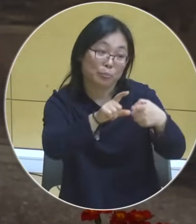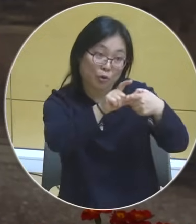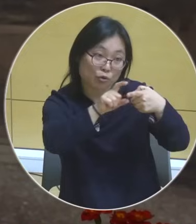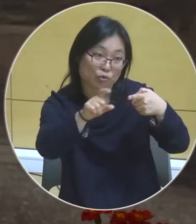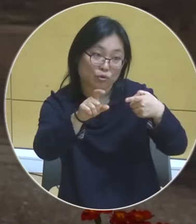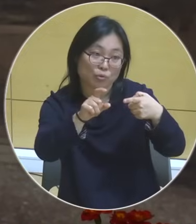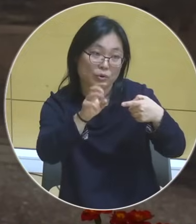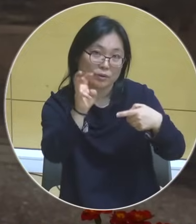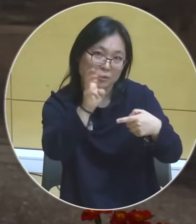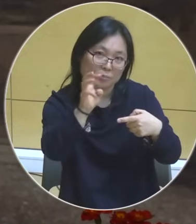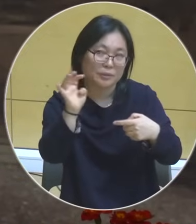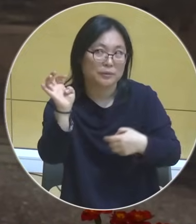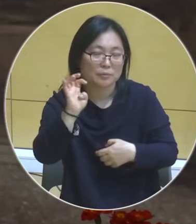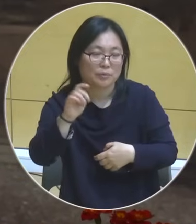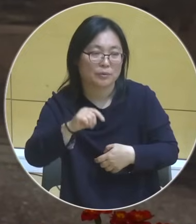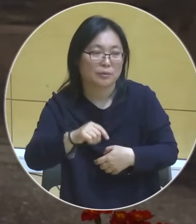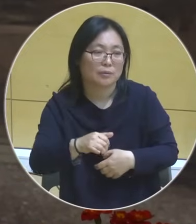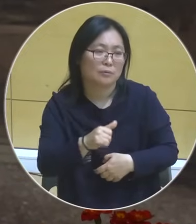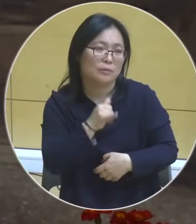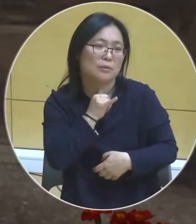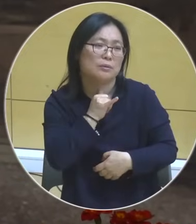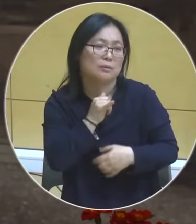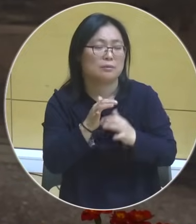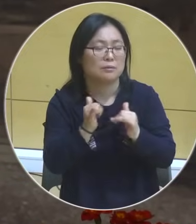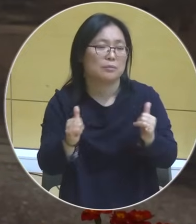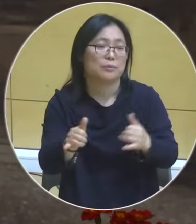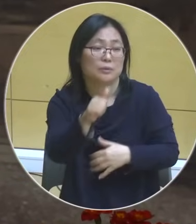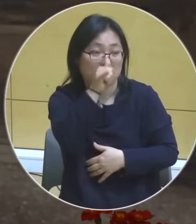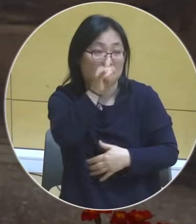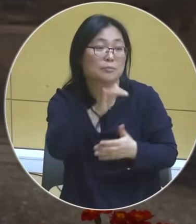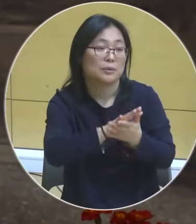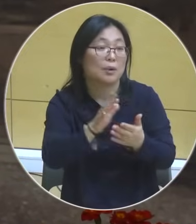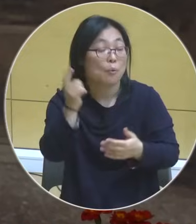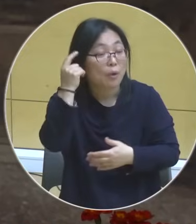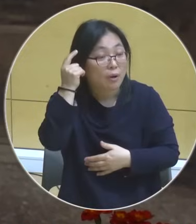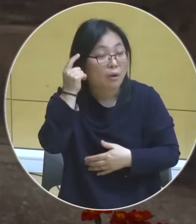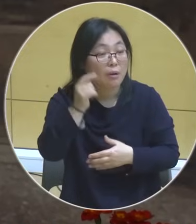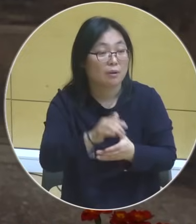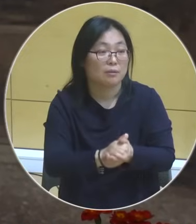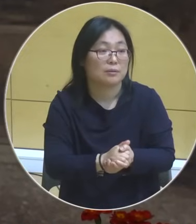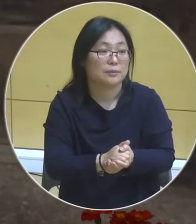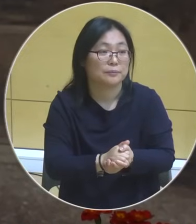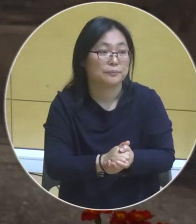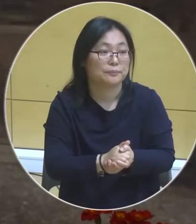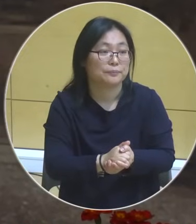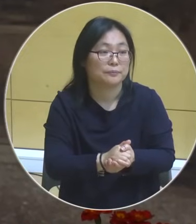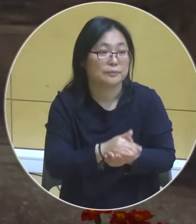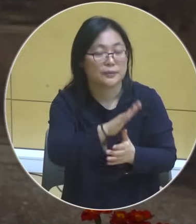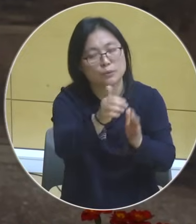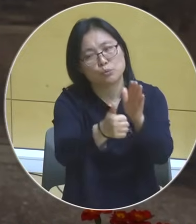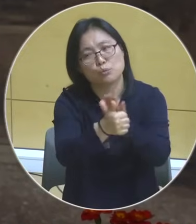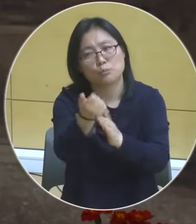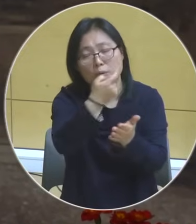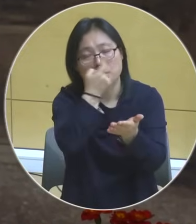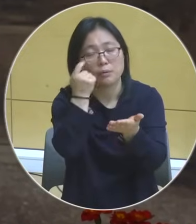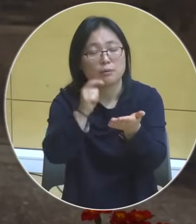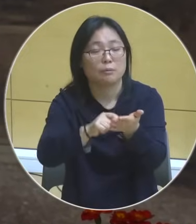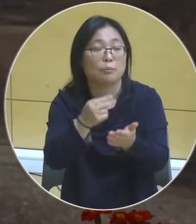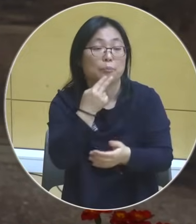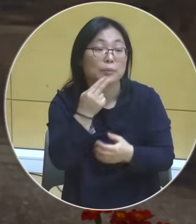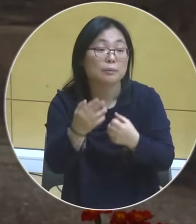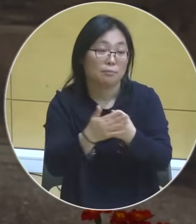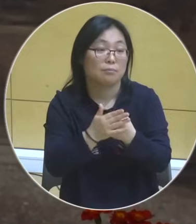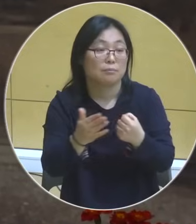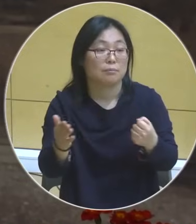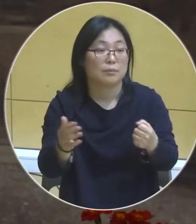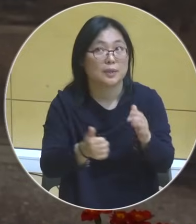40명이 오늘도 스스로 목숨을 던지고 있습니다. 왜일까요? 그들은 소망을 발견하지 못하기